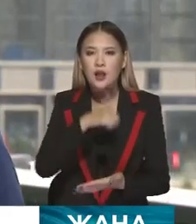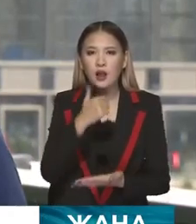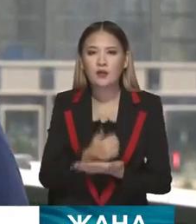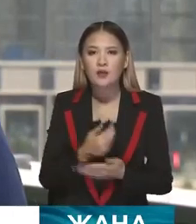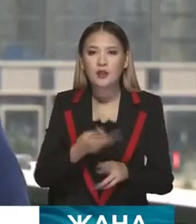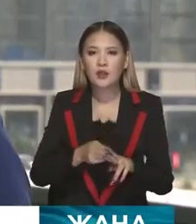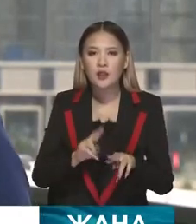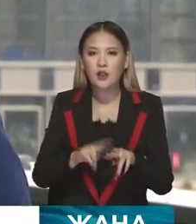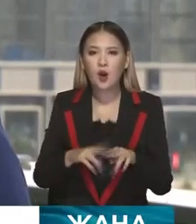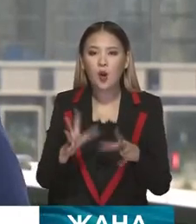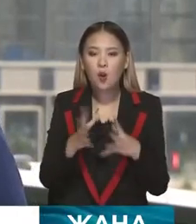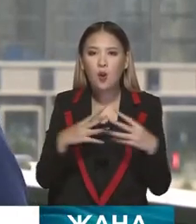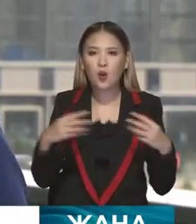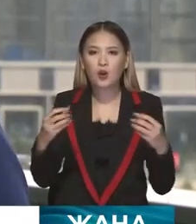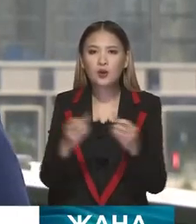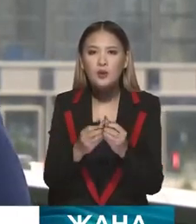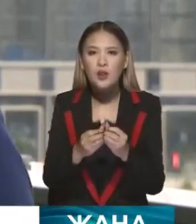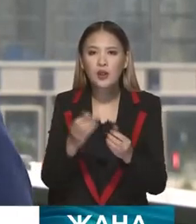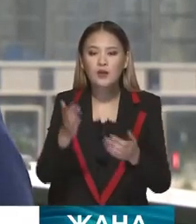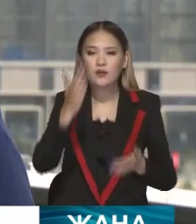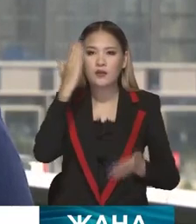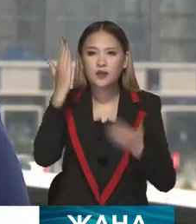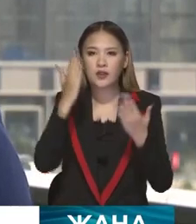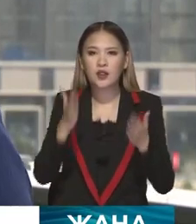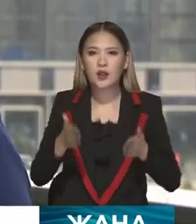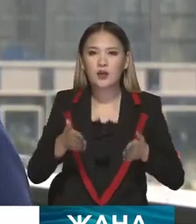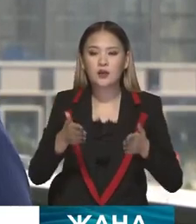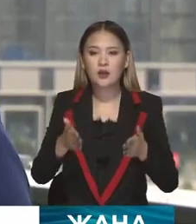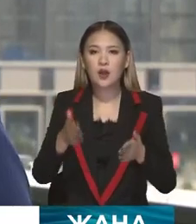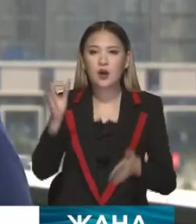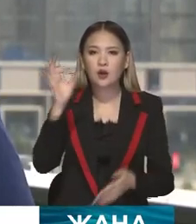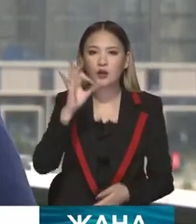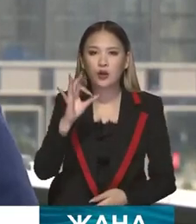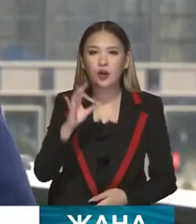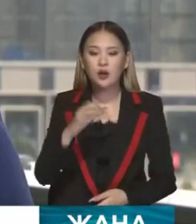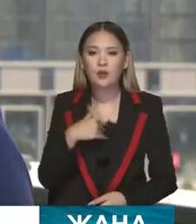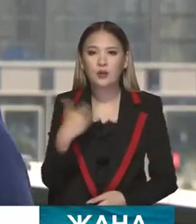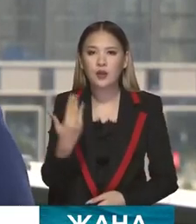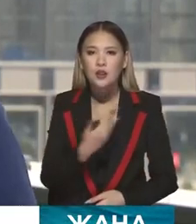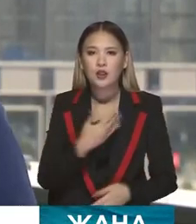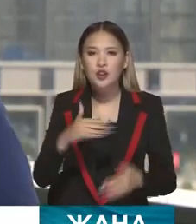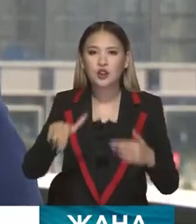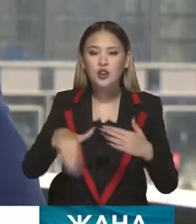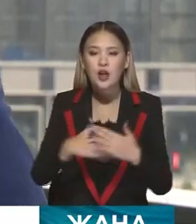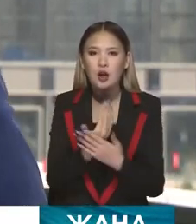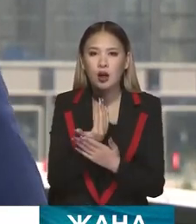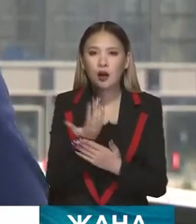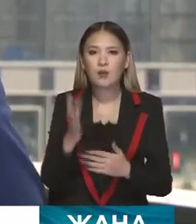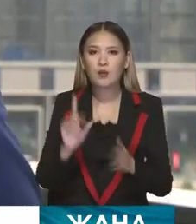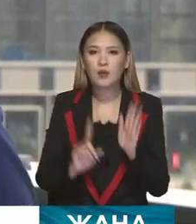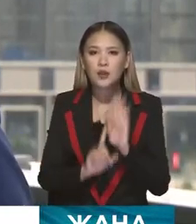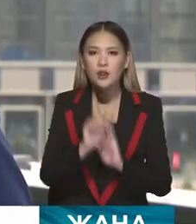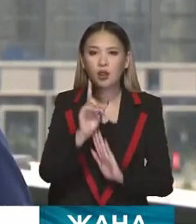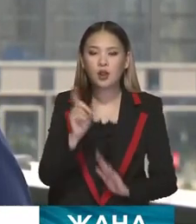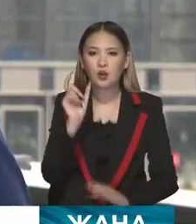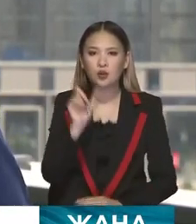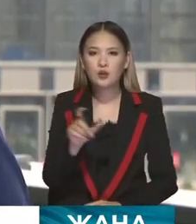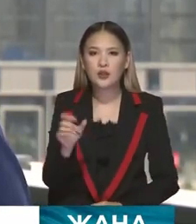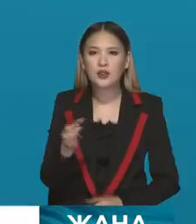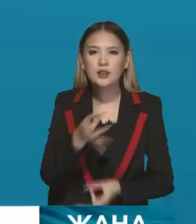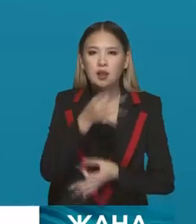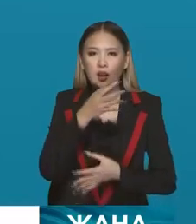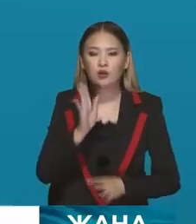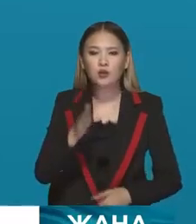бұл отбасылық ойын-сауық бағытқа арналған. Сондықтан біз жаңа басталатын жаңа маусымда көрермендер көңілінен шығады деп